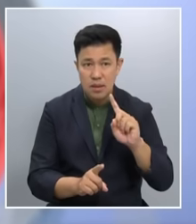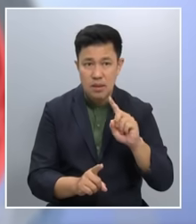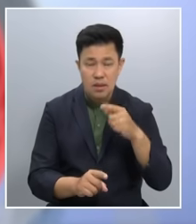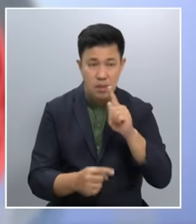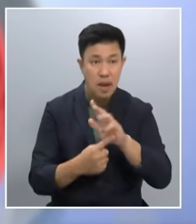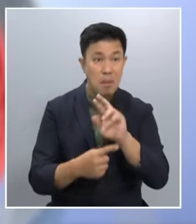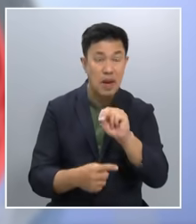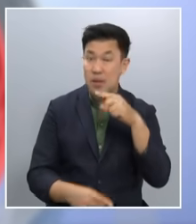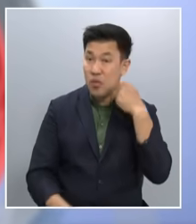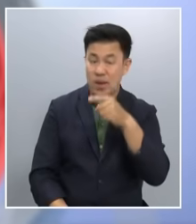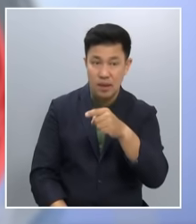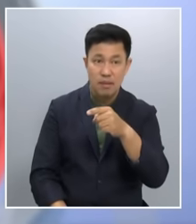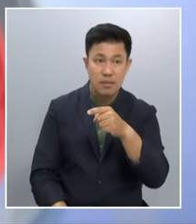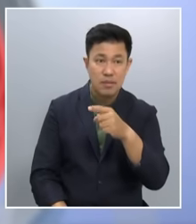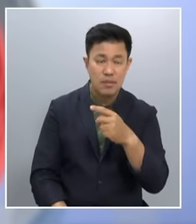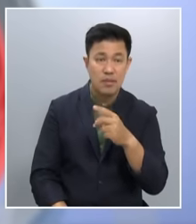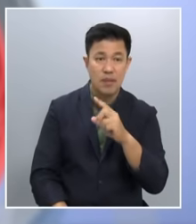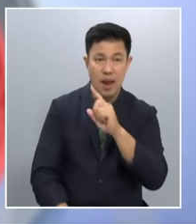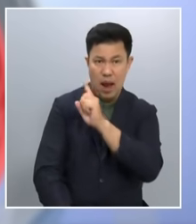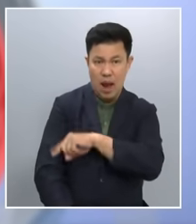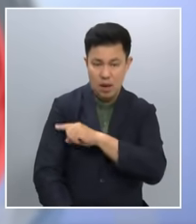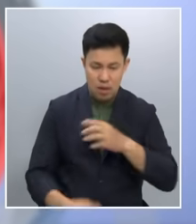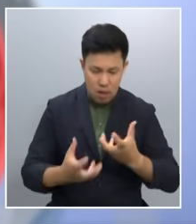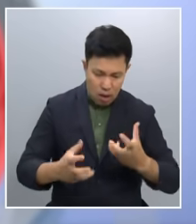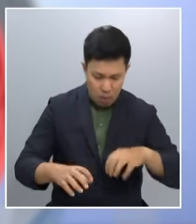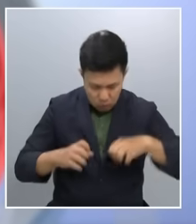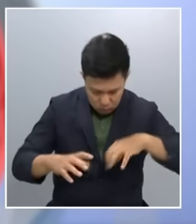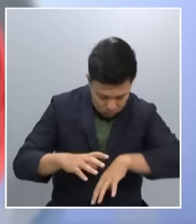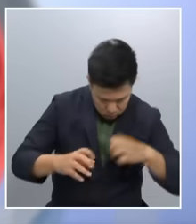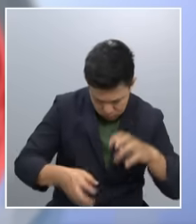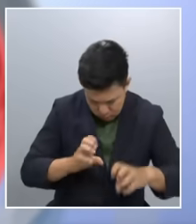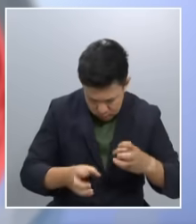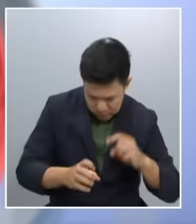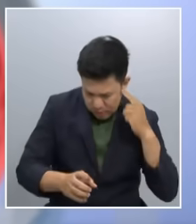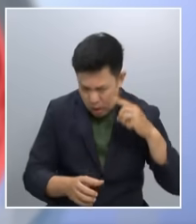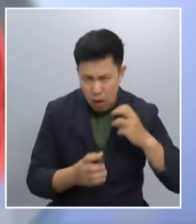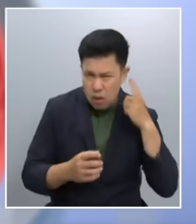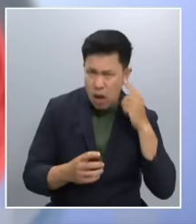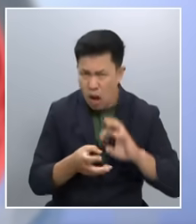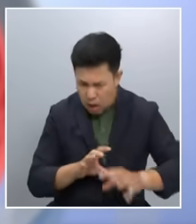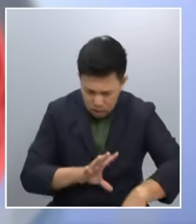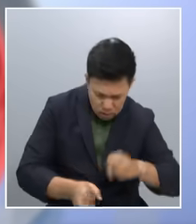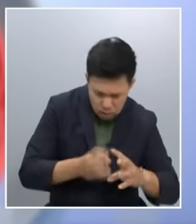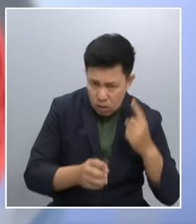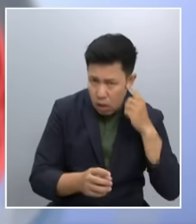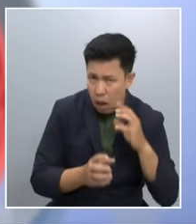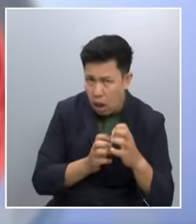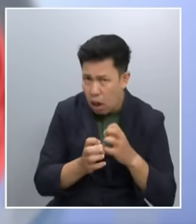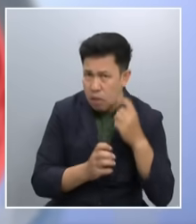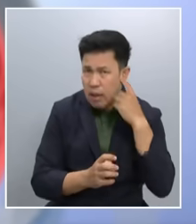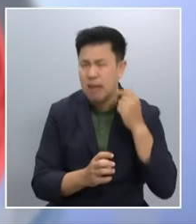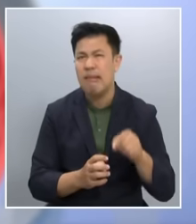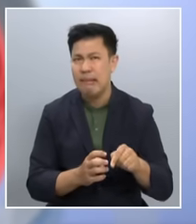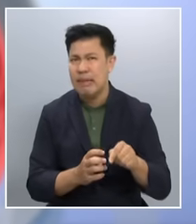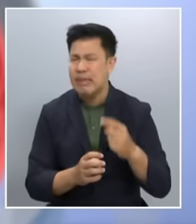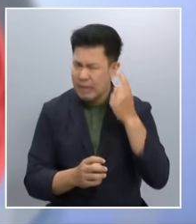คุณปันเนี่ยคุณปันเนี่ยน่าจะมีการล้วงกระเป๋าหาอะไรมันจะขอกันอยู่ตลอด ค่ะ ก็เลยเชื่อว่าน่าจะ